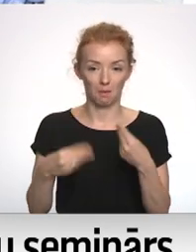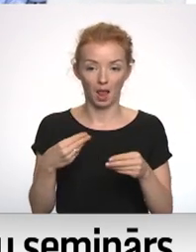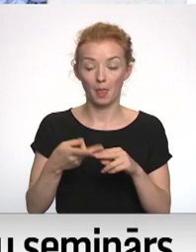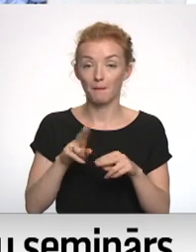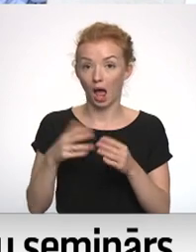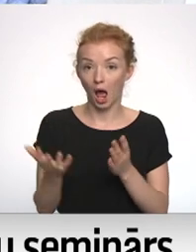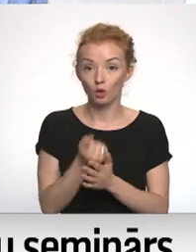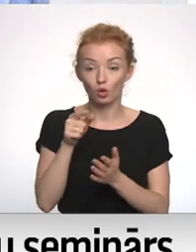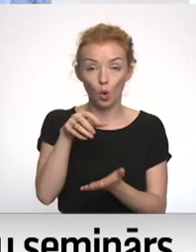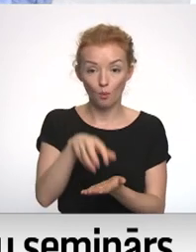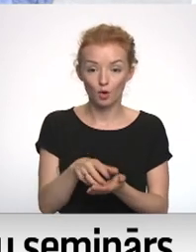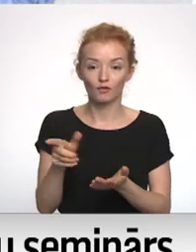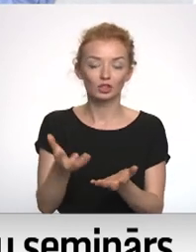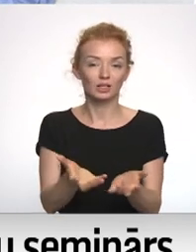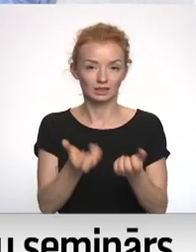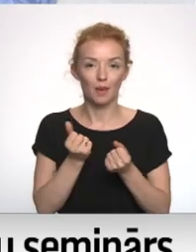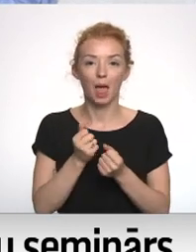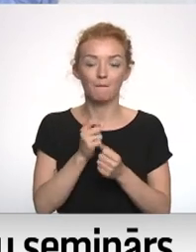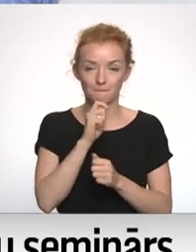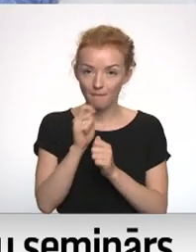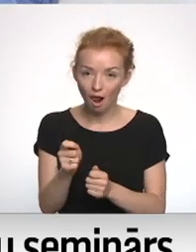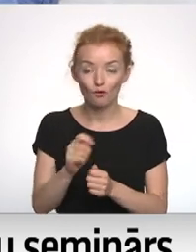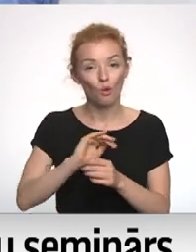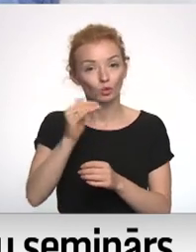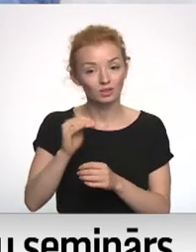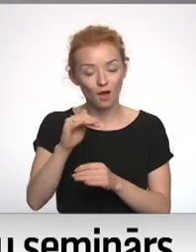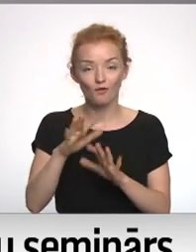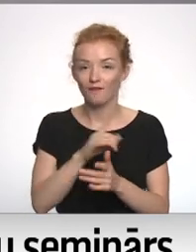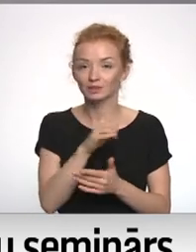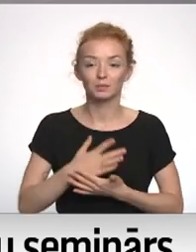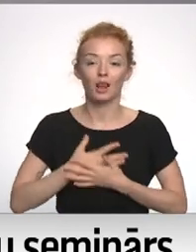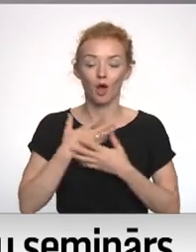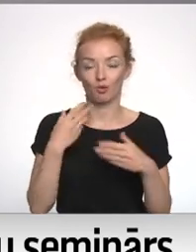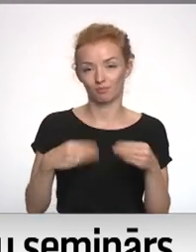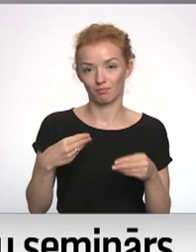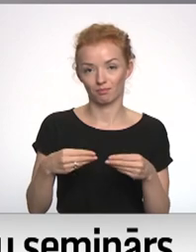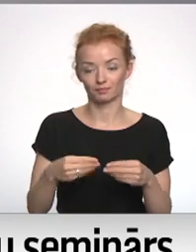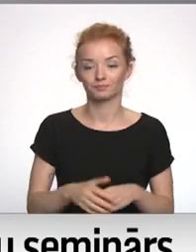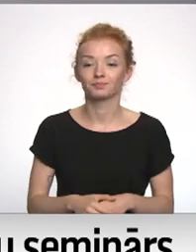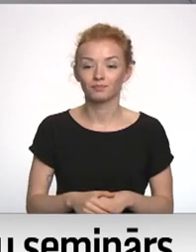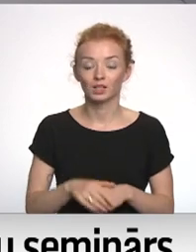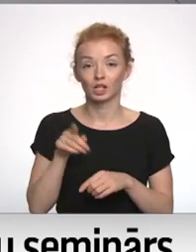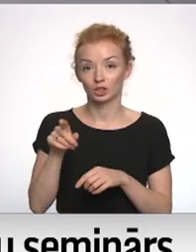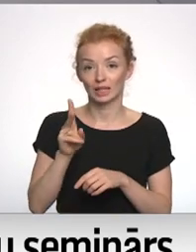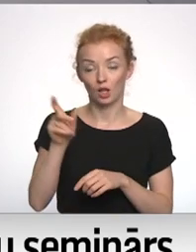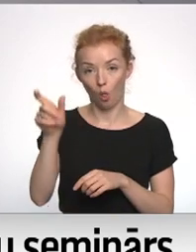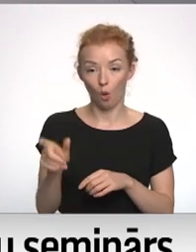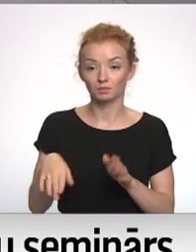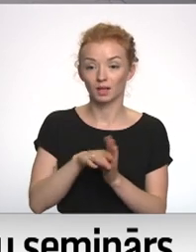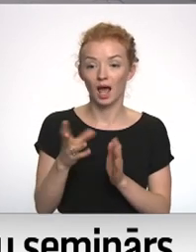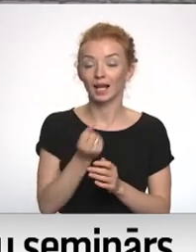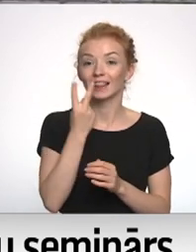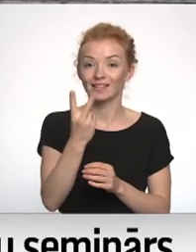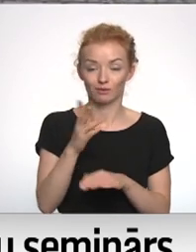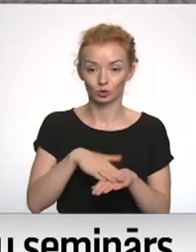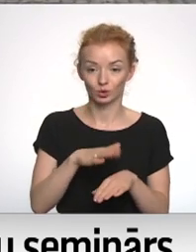meklētos objektus, viņš saņem apbalvojumu – uzslavu vai savu mīļāko mantiņu. Matīs Bīncis seminārā piedalās ar diviem suņiem – divus